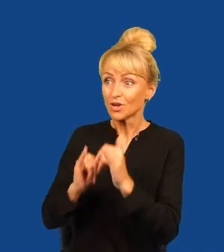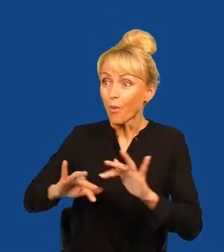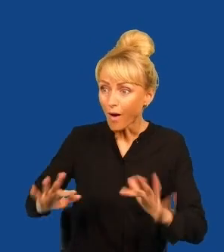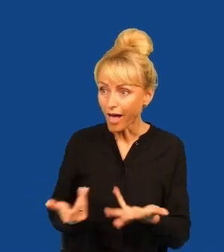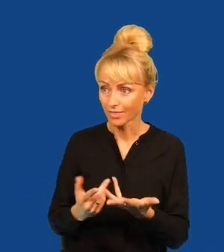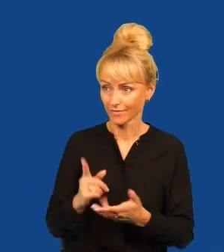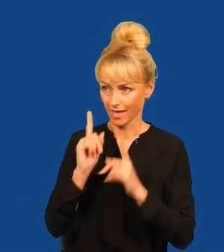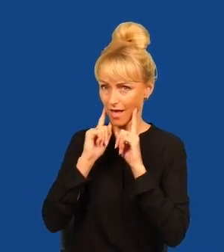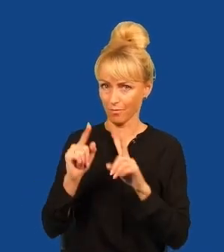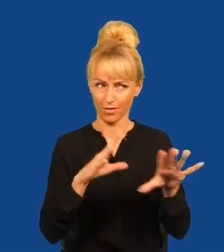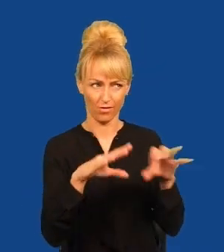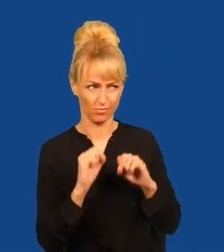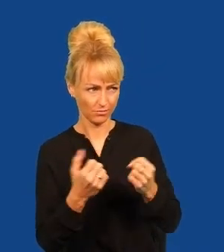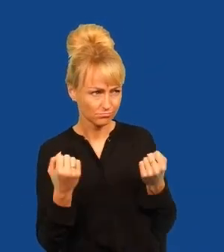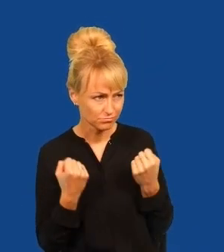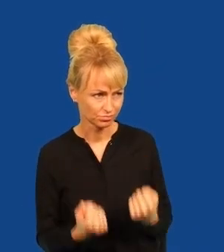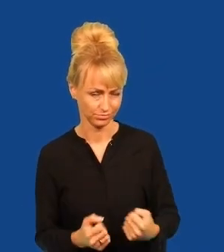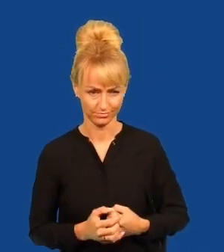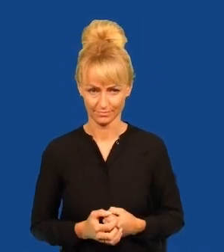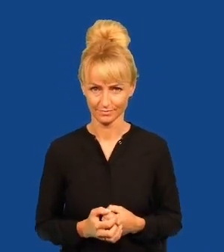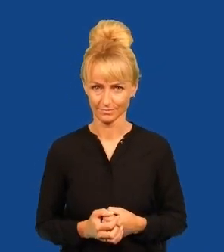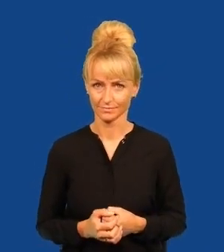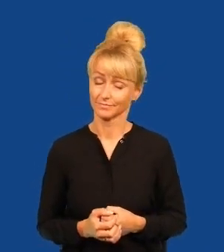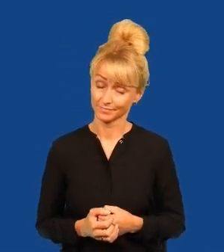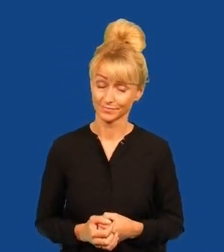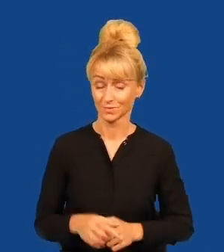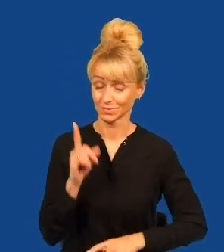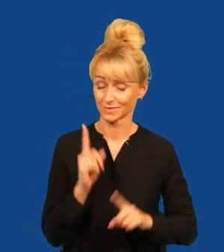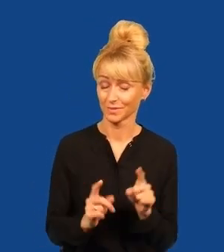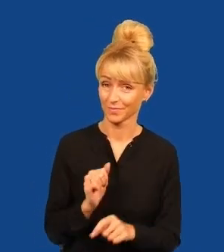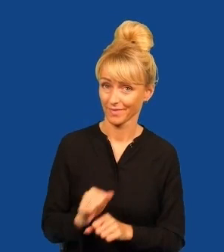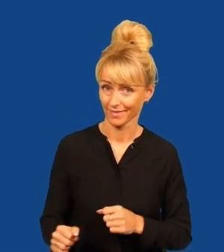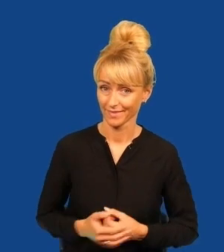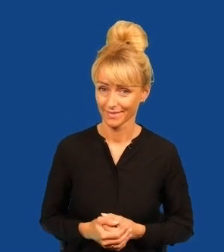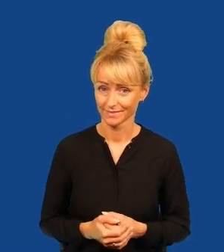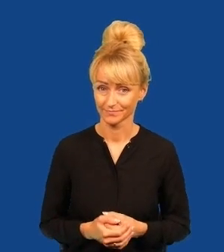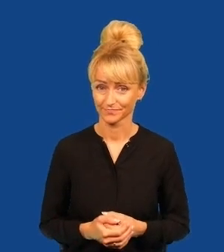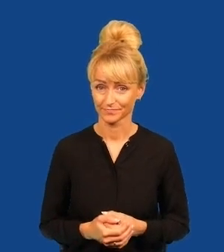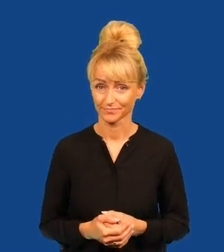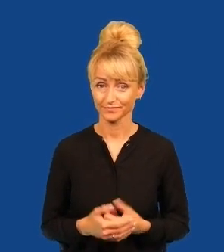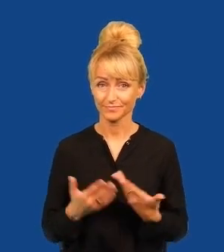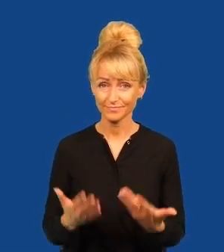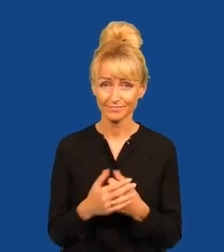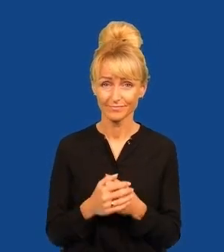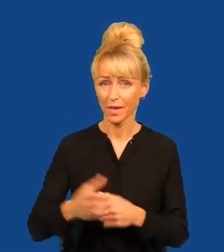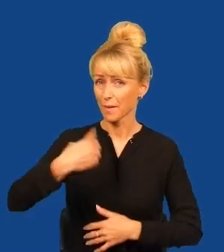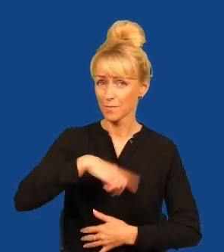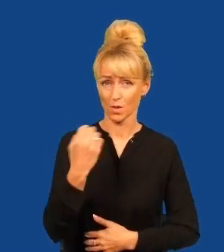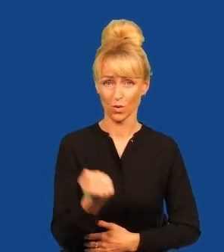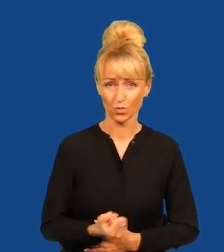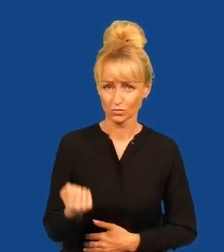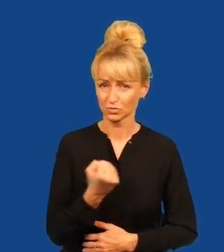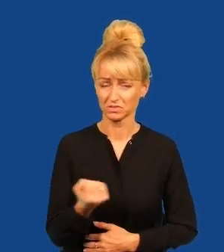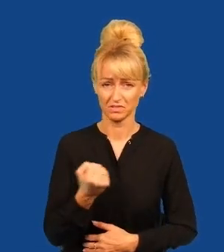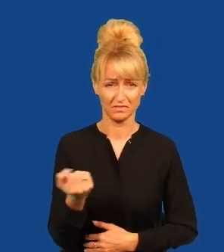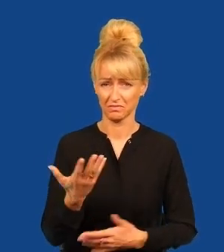byli określeni jako hard userzy, użytkownicy wielu, kilkunastu, kilkudziesięciu apek. Chcemy też mieć to